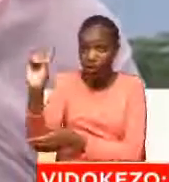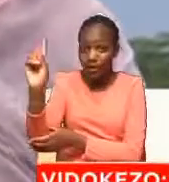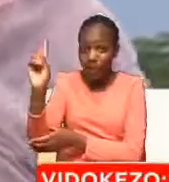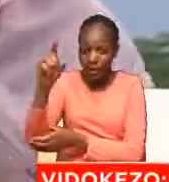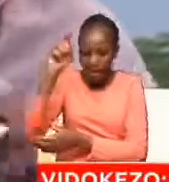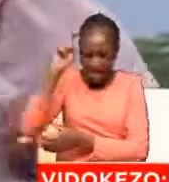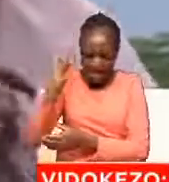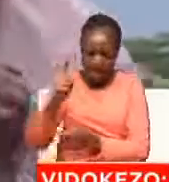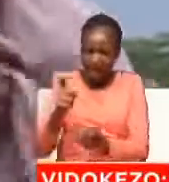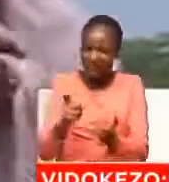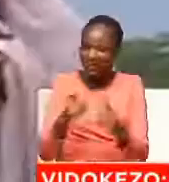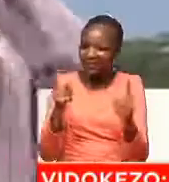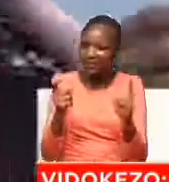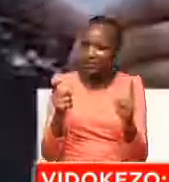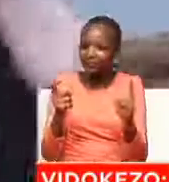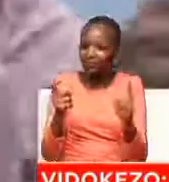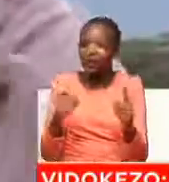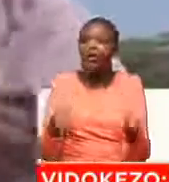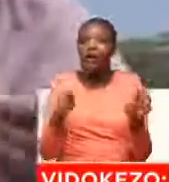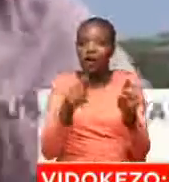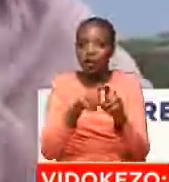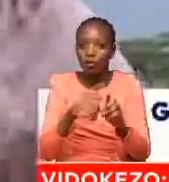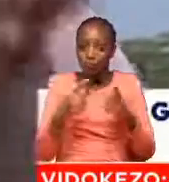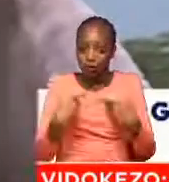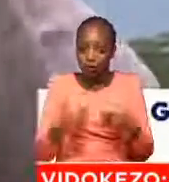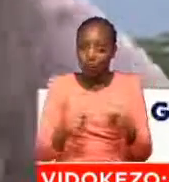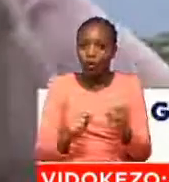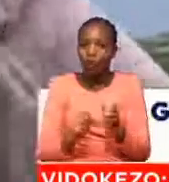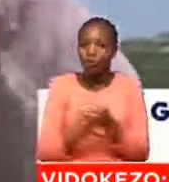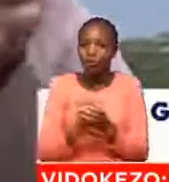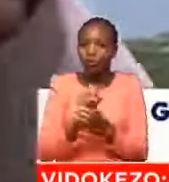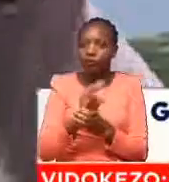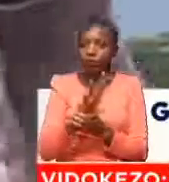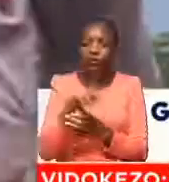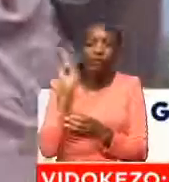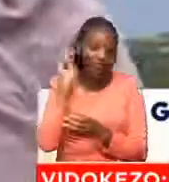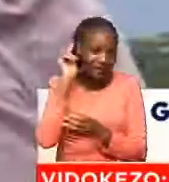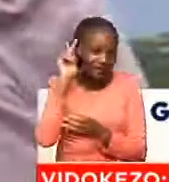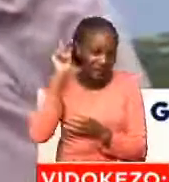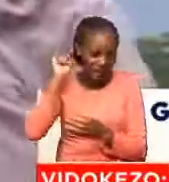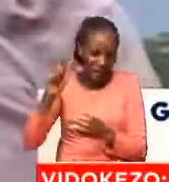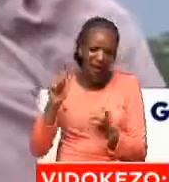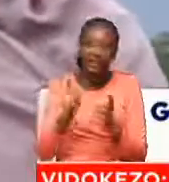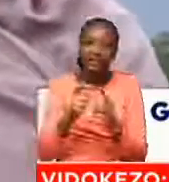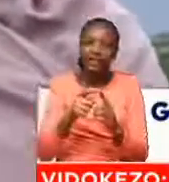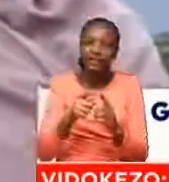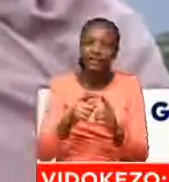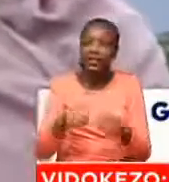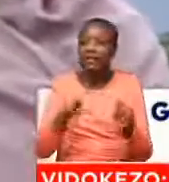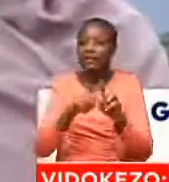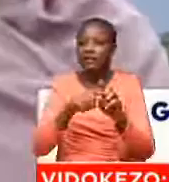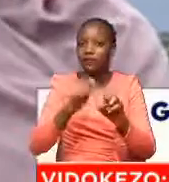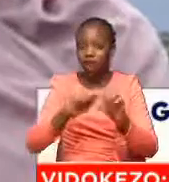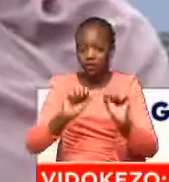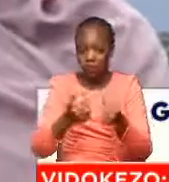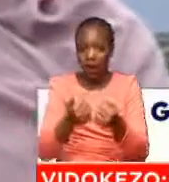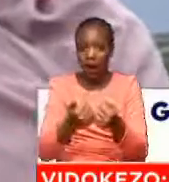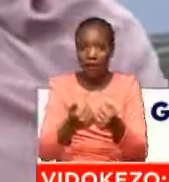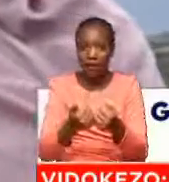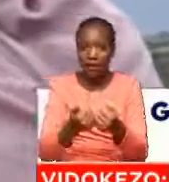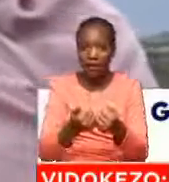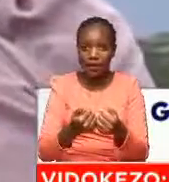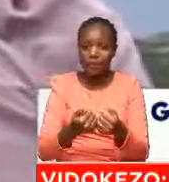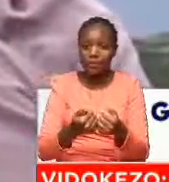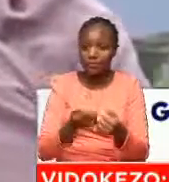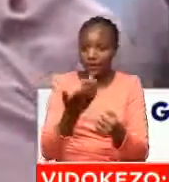wapimwe Suswa. Watu ambao wanaingia Narok kupitia njia ya Kisii wakielekea Kilgoris wanapimwa katika Nyangusu